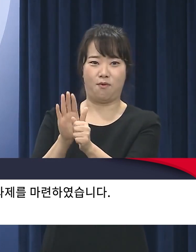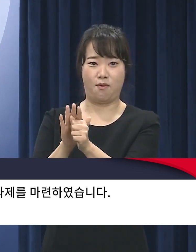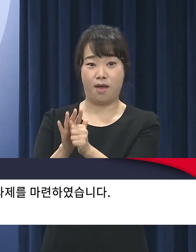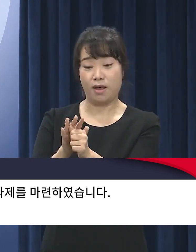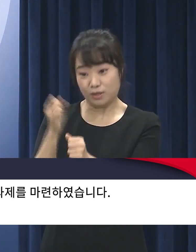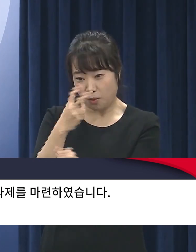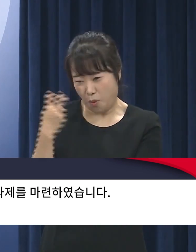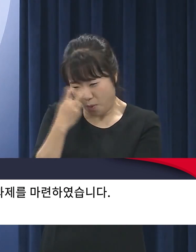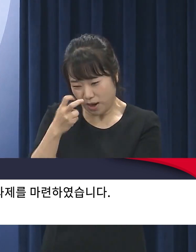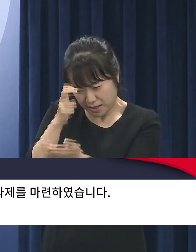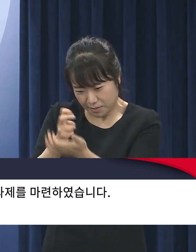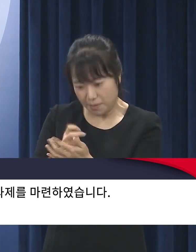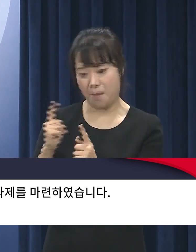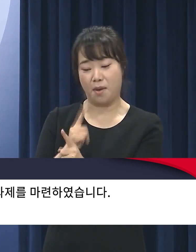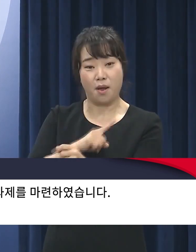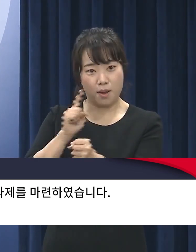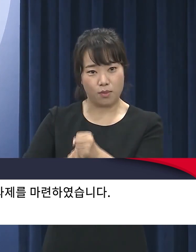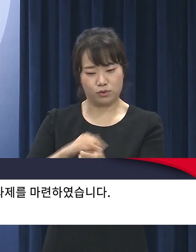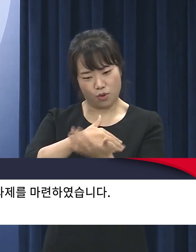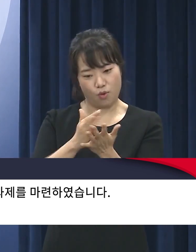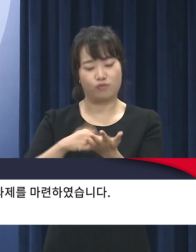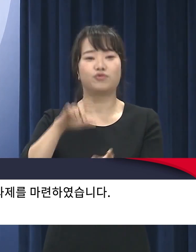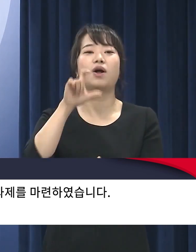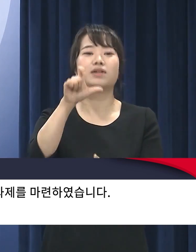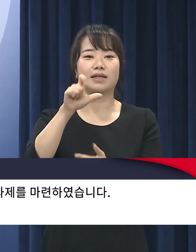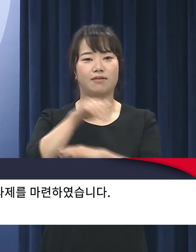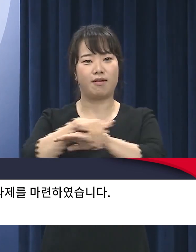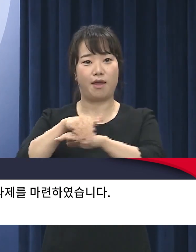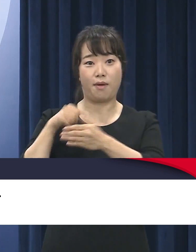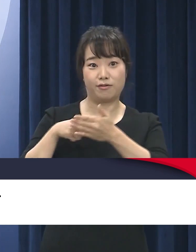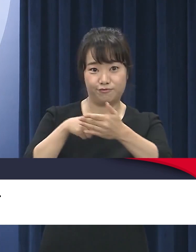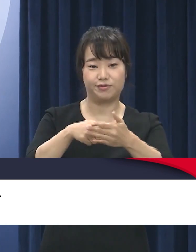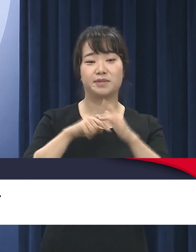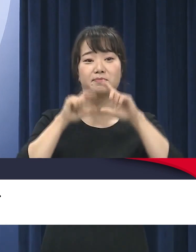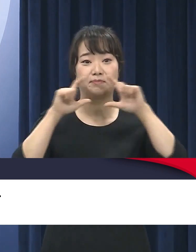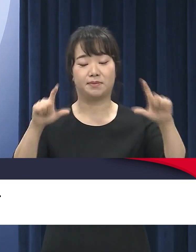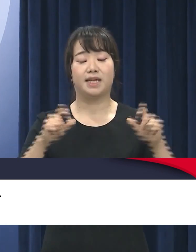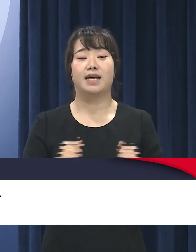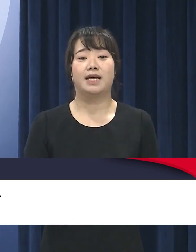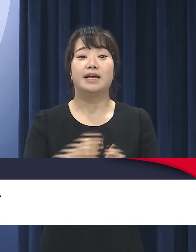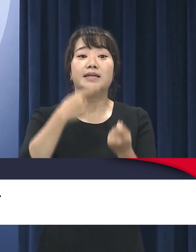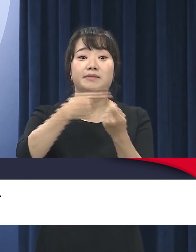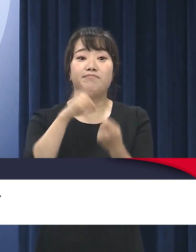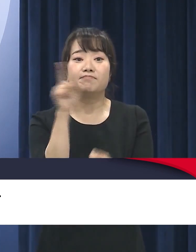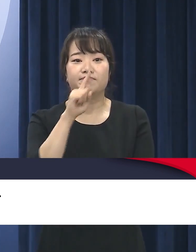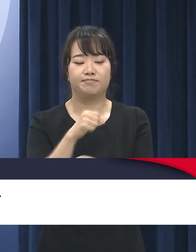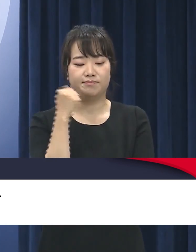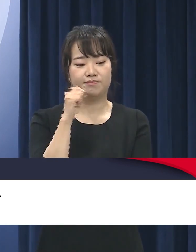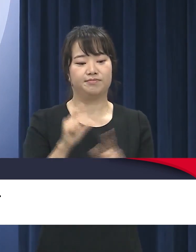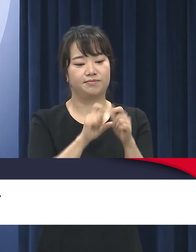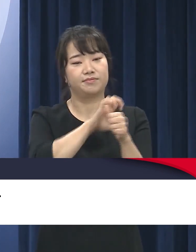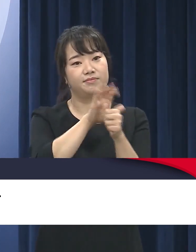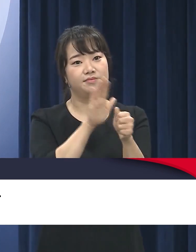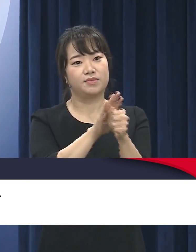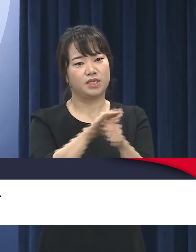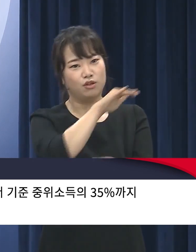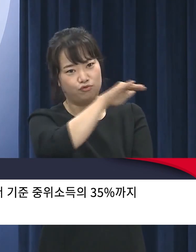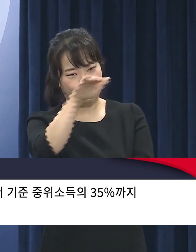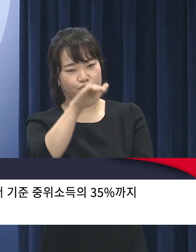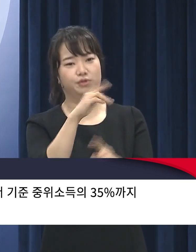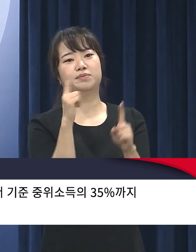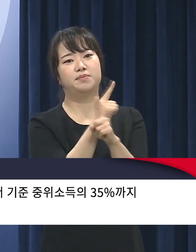위해 15개 세부 추진 과제를 마련하였습니다. 첫 번째로 기초생활보장급여의 보장